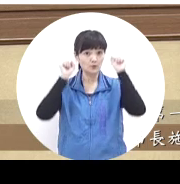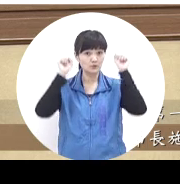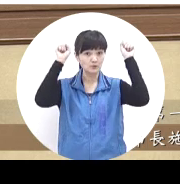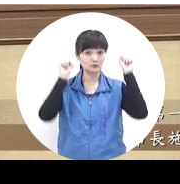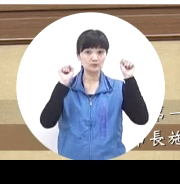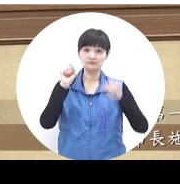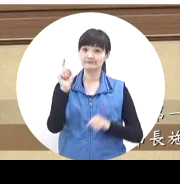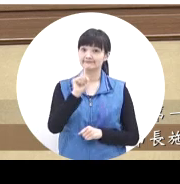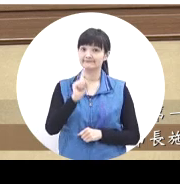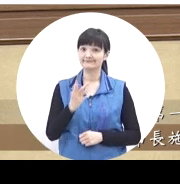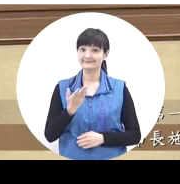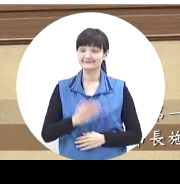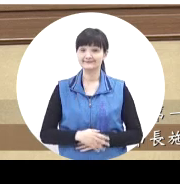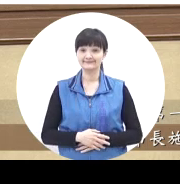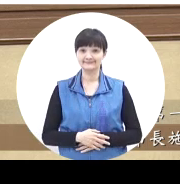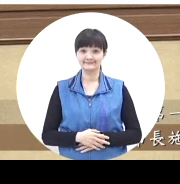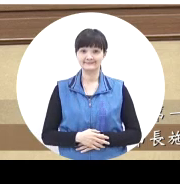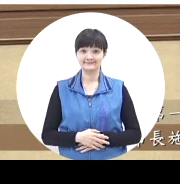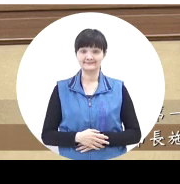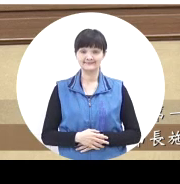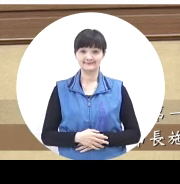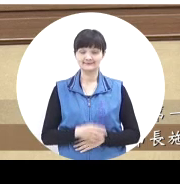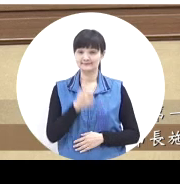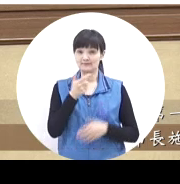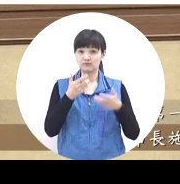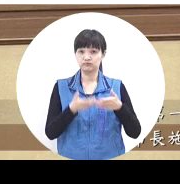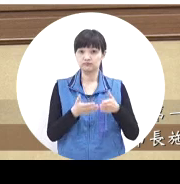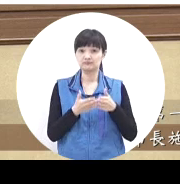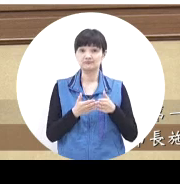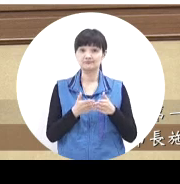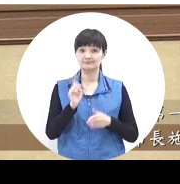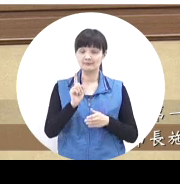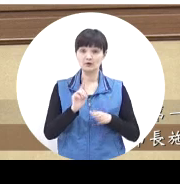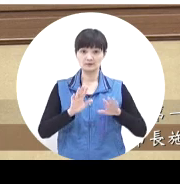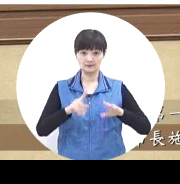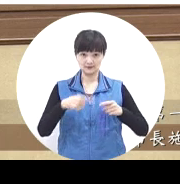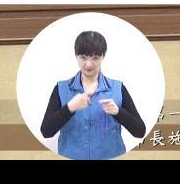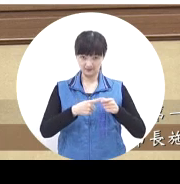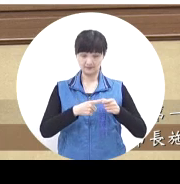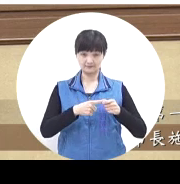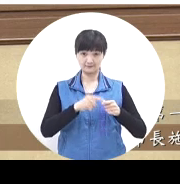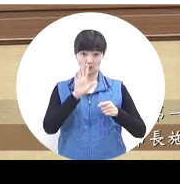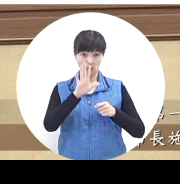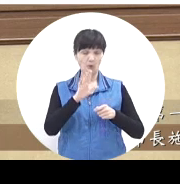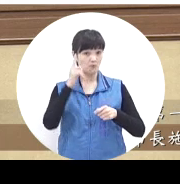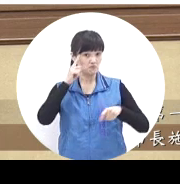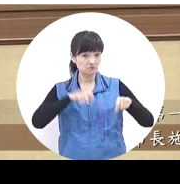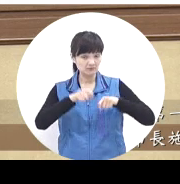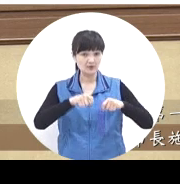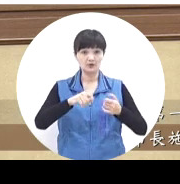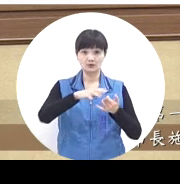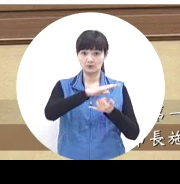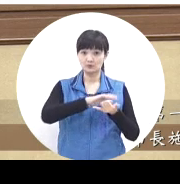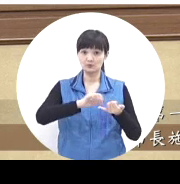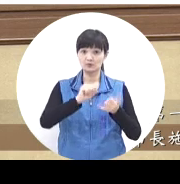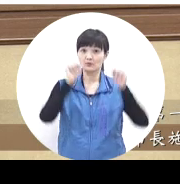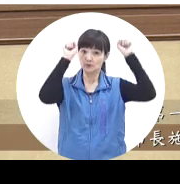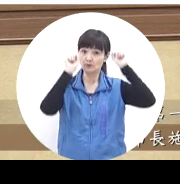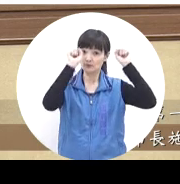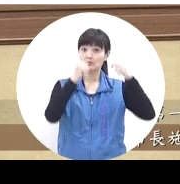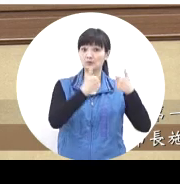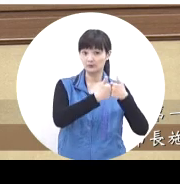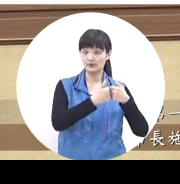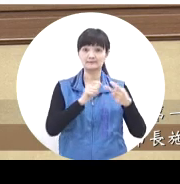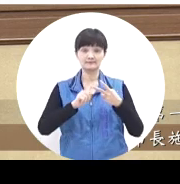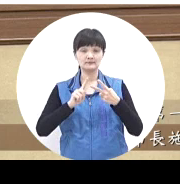外，我们最重要的今年会举办全国运动会，以及跟台北市筹办